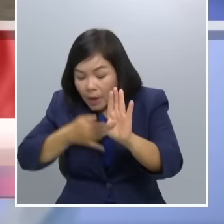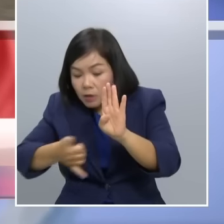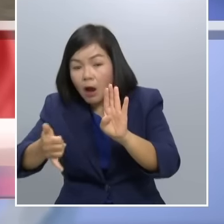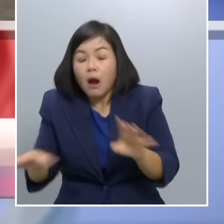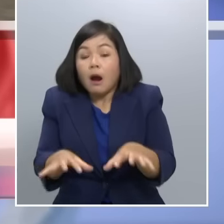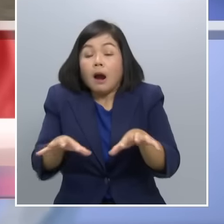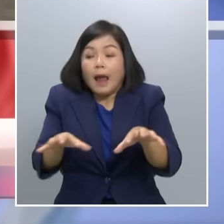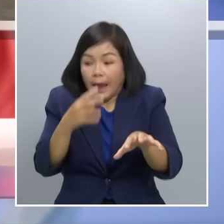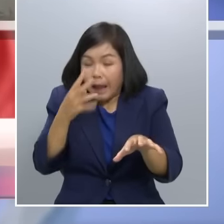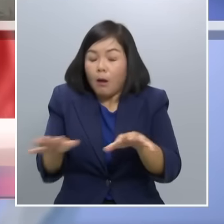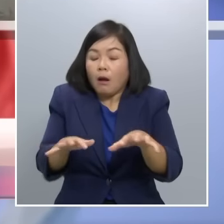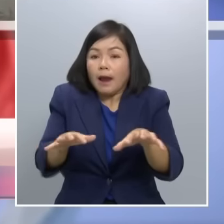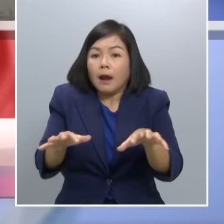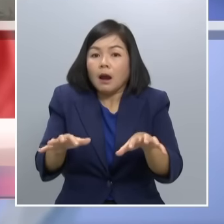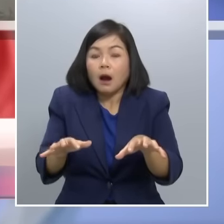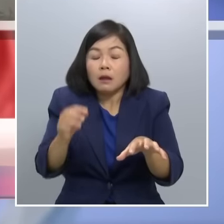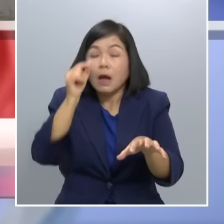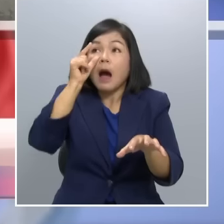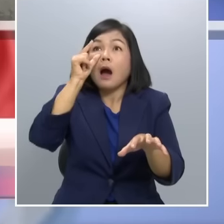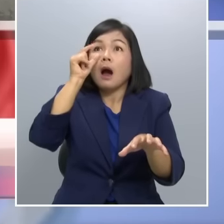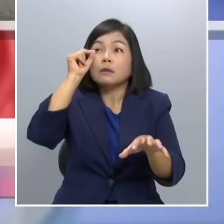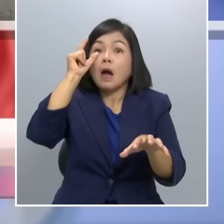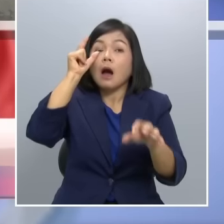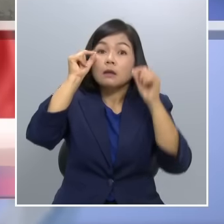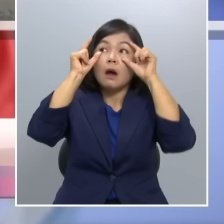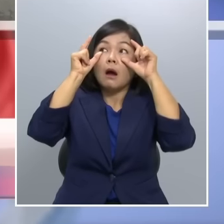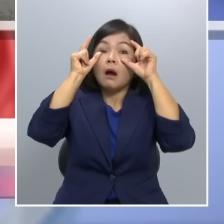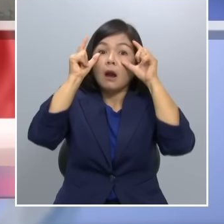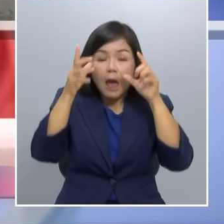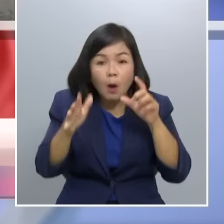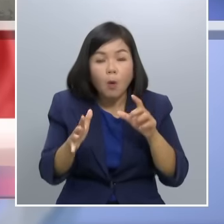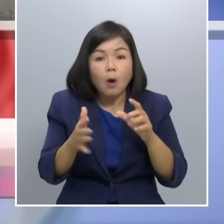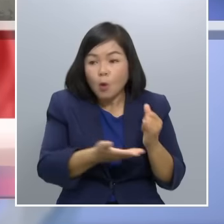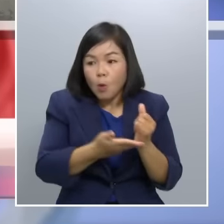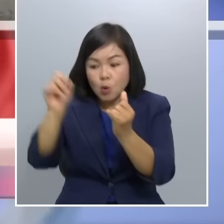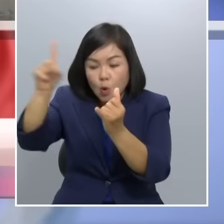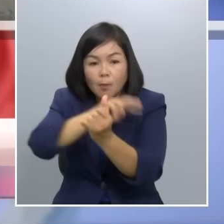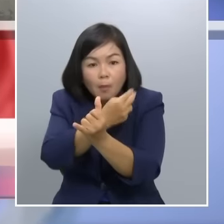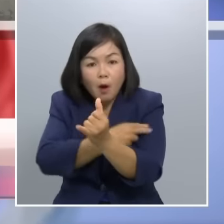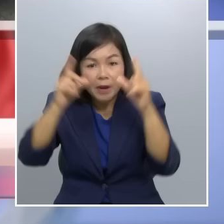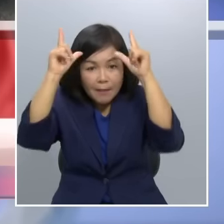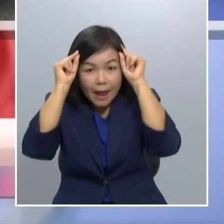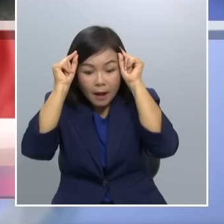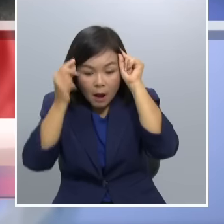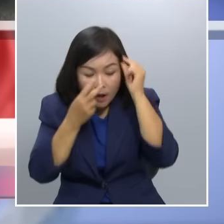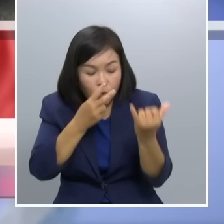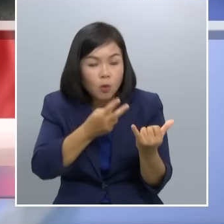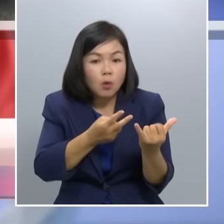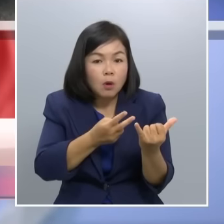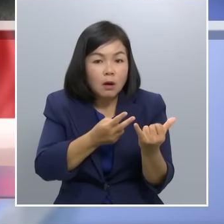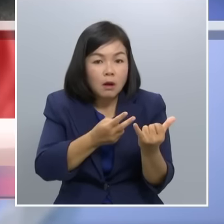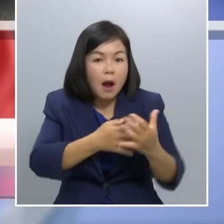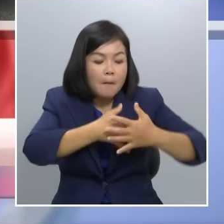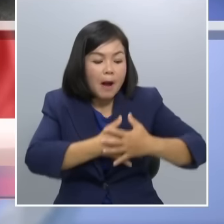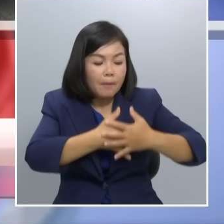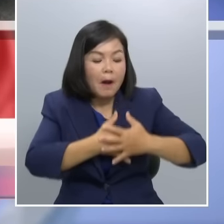ชักเกร็งแล้วก็ลืมตานี่เหลือกถลนขึ้นข้างบนมาถึงห้องฉุกเฉินพยาบาลก็อ่าจับอ่าจับปั๊ม